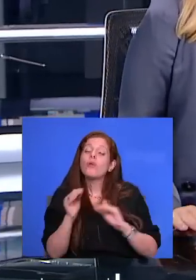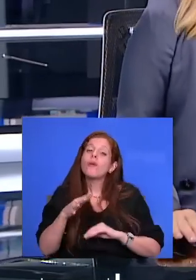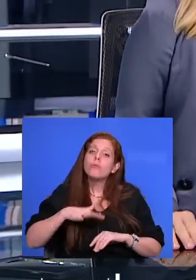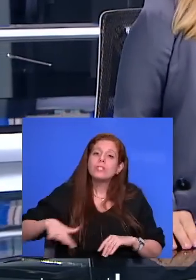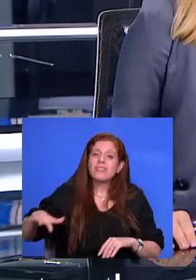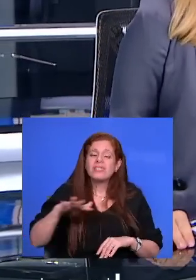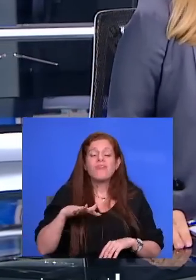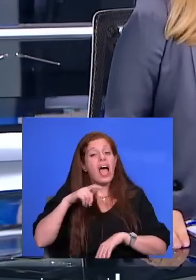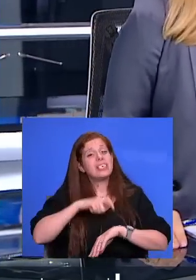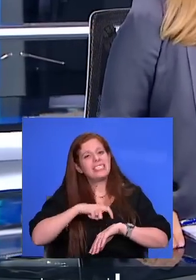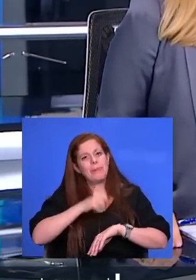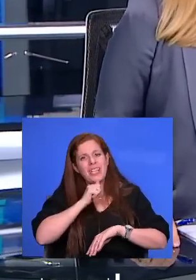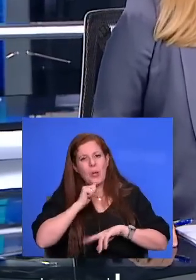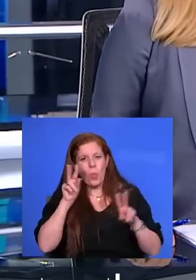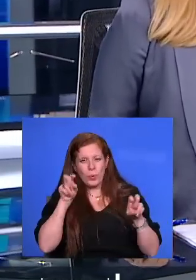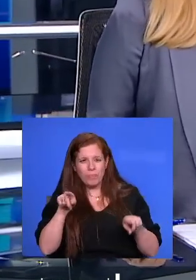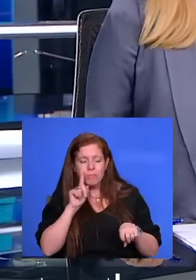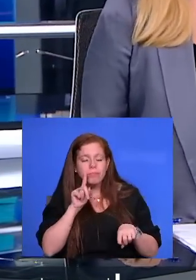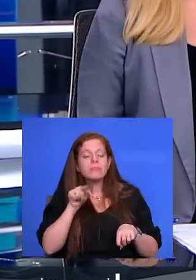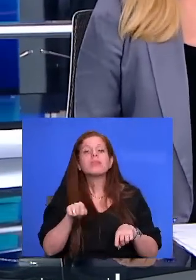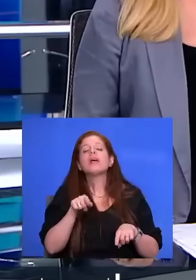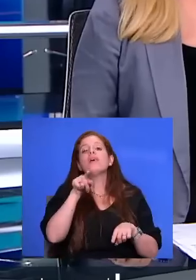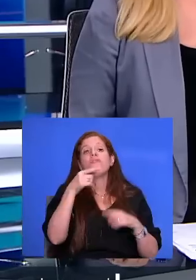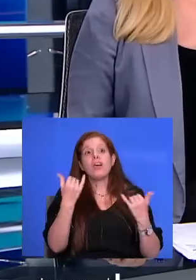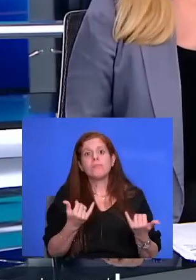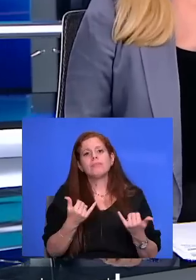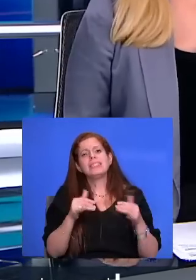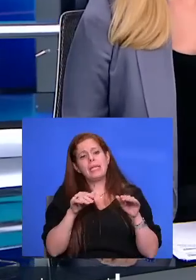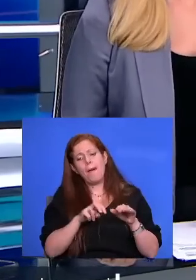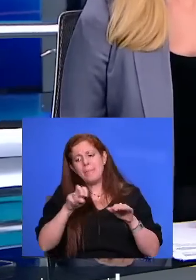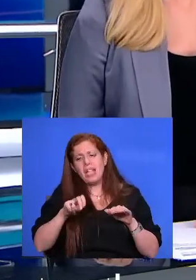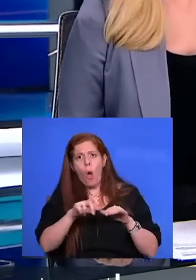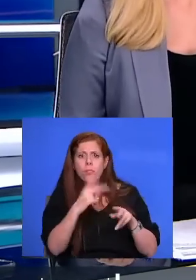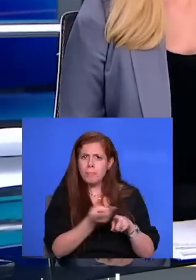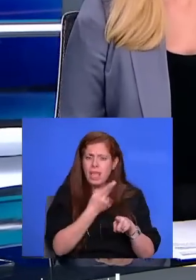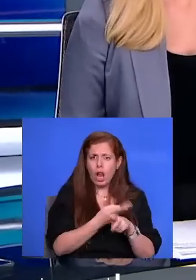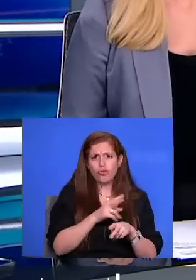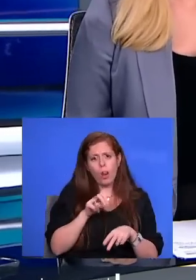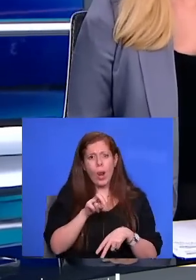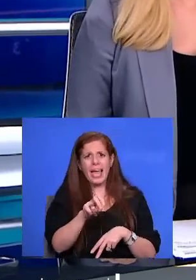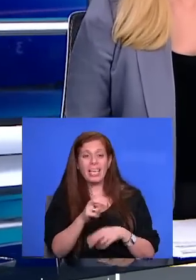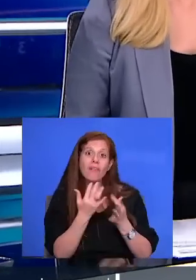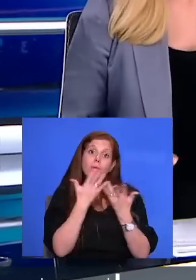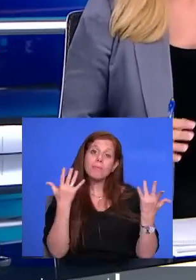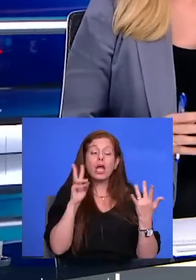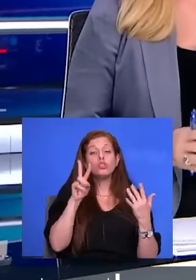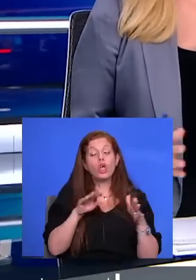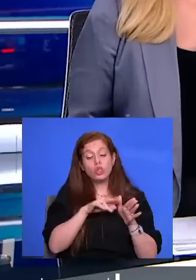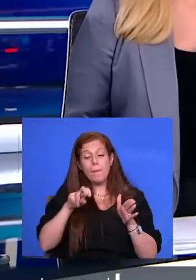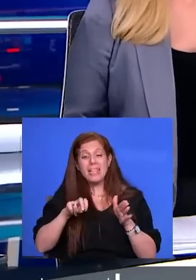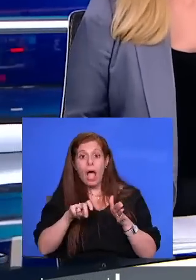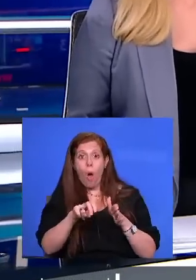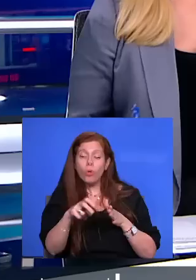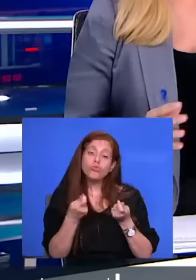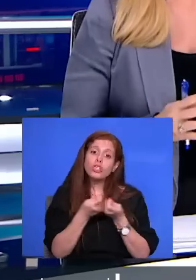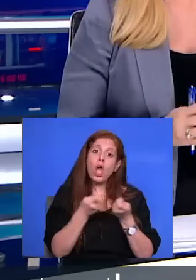הירוק והערב, ההשתלטות של מפעל הפיס. המדרכות בדרך כלל הן של הולכי הרגל, אבל מתברר שיש מדרכות ששייכות